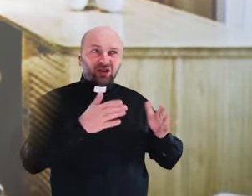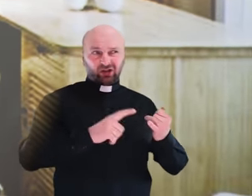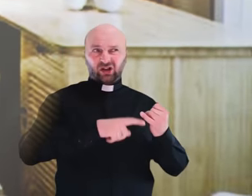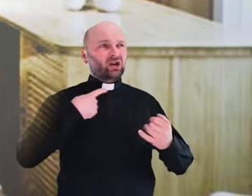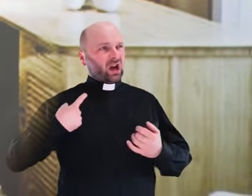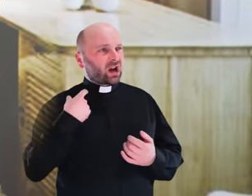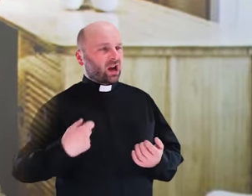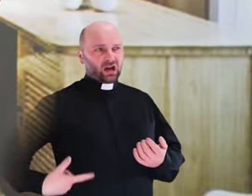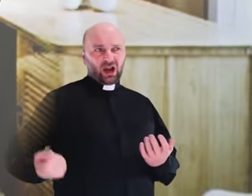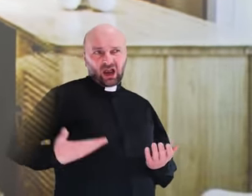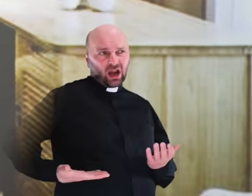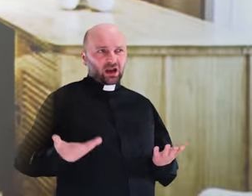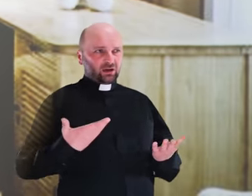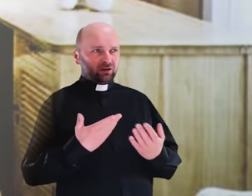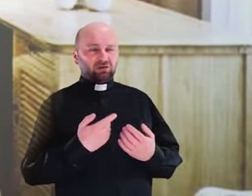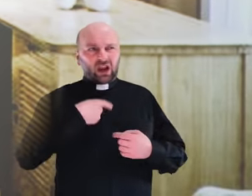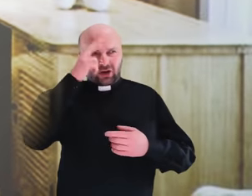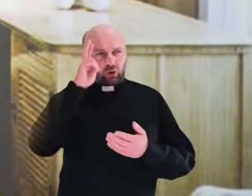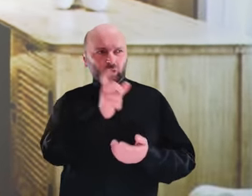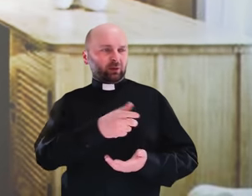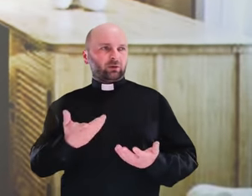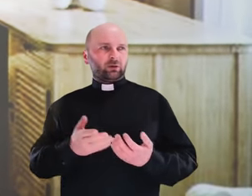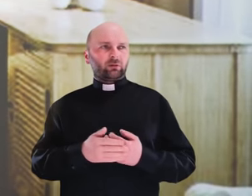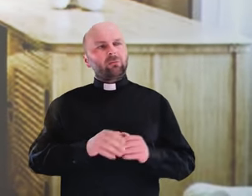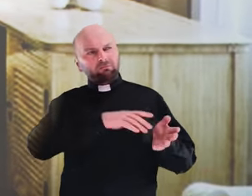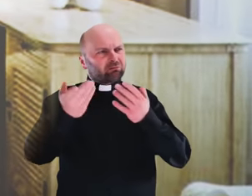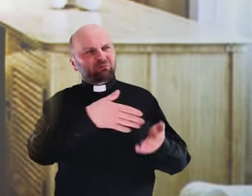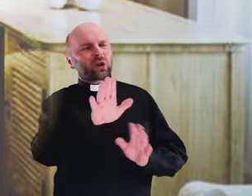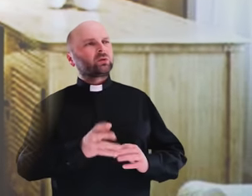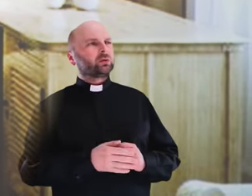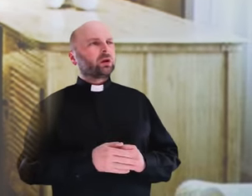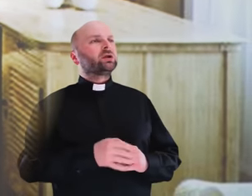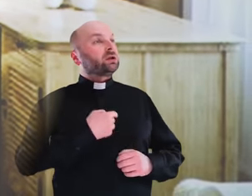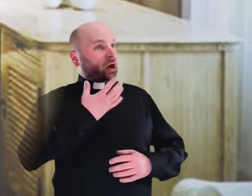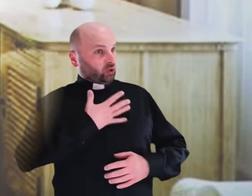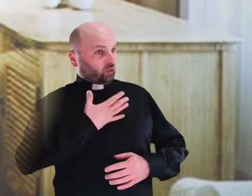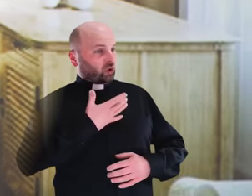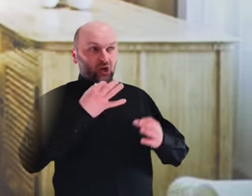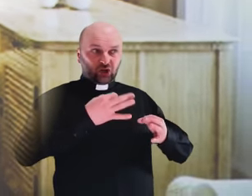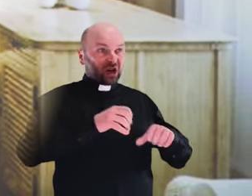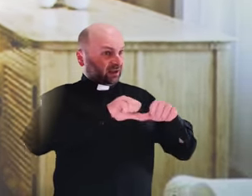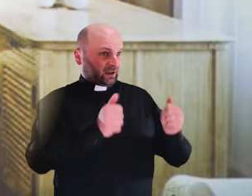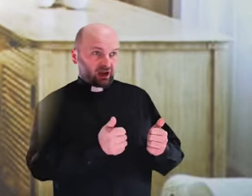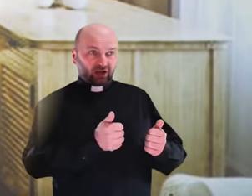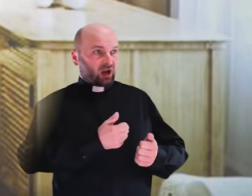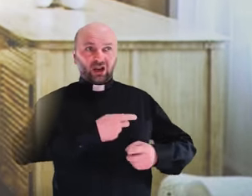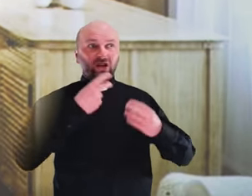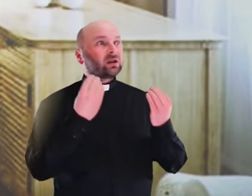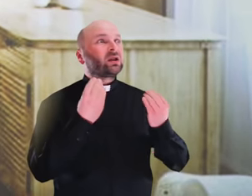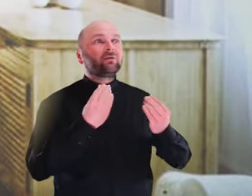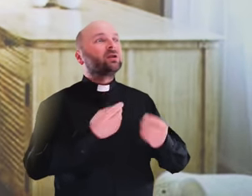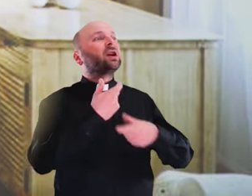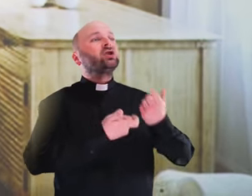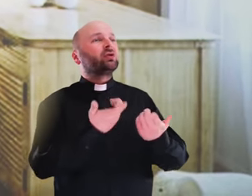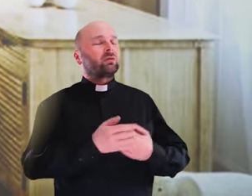rozumiem. Weź, wstawaj, przesuń się. Coś czuję, że dzisiaj może się coś niesamowitego wydarzyć.